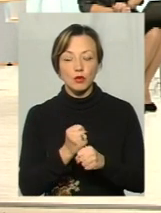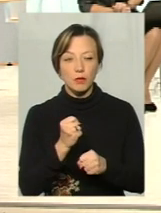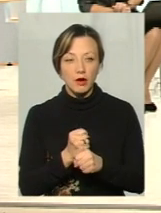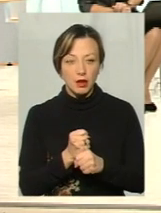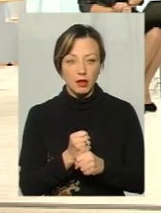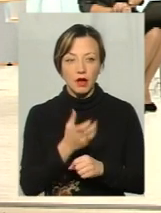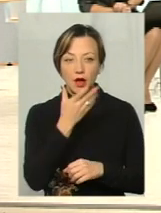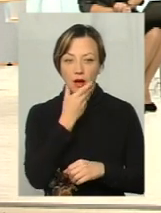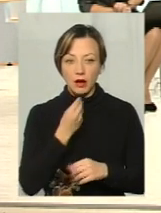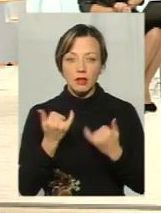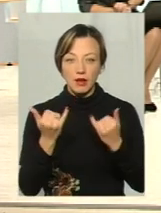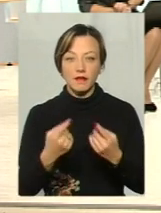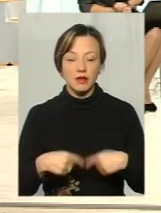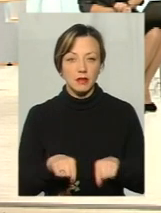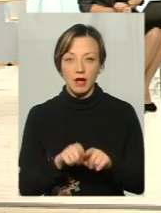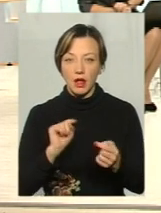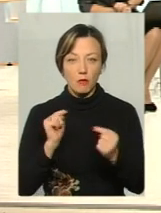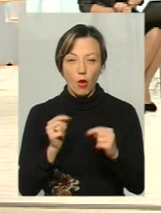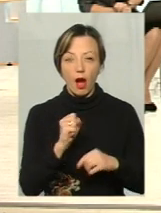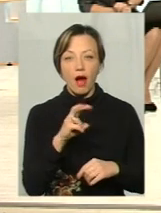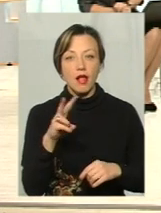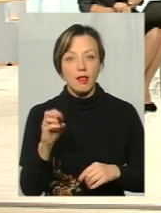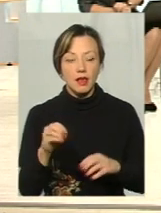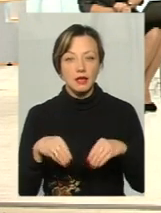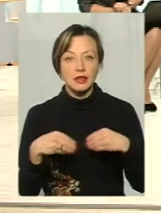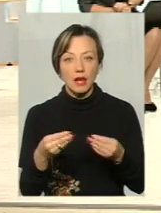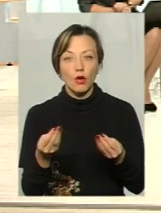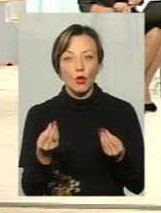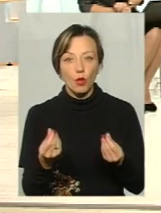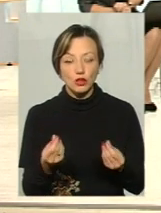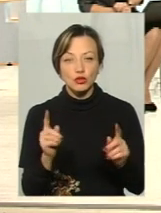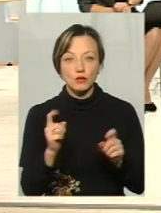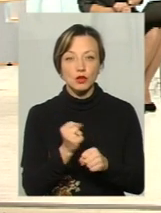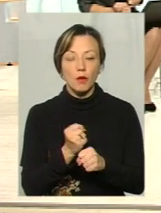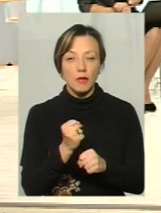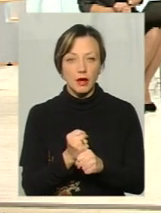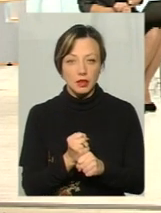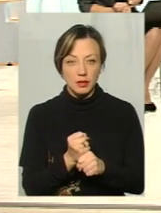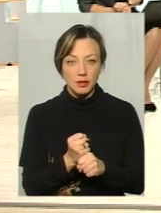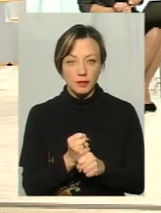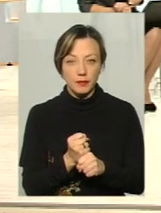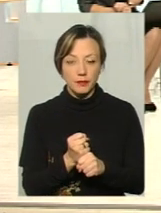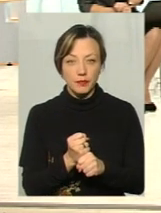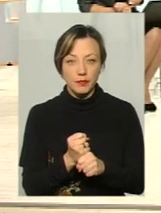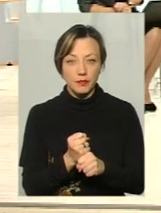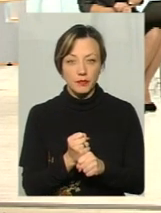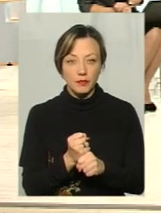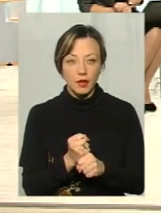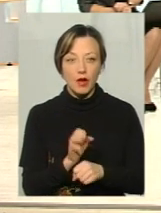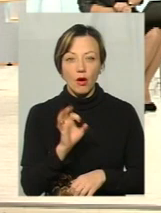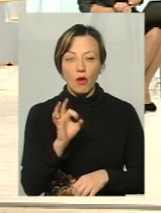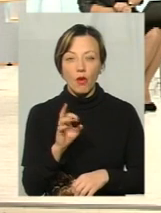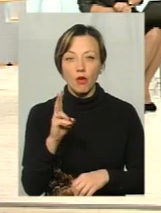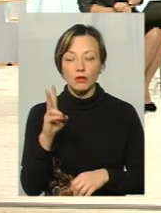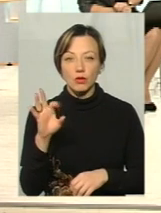зробили гарне для відділення, я не проти. Але дайте кошти ще, щоб зробити для іменно